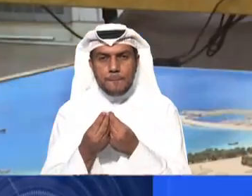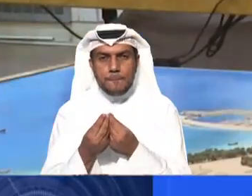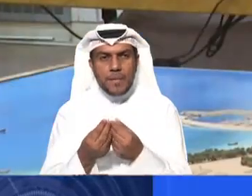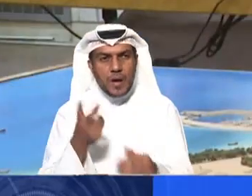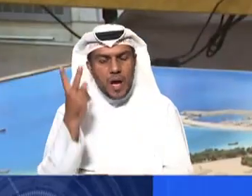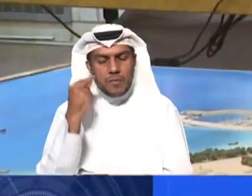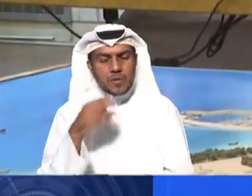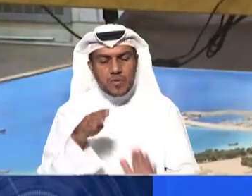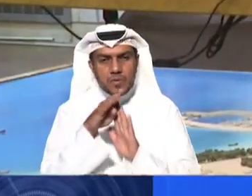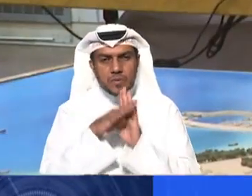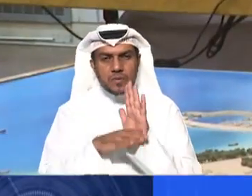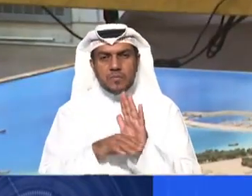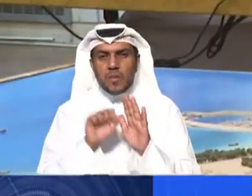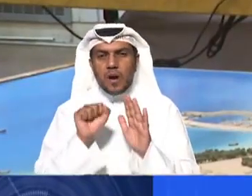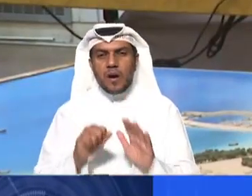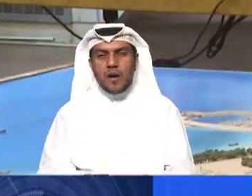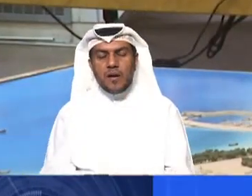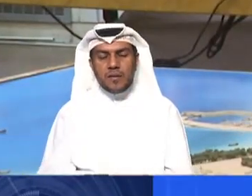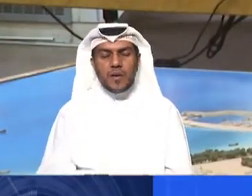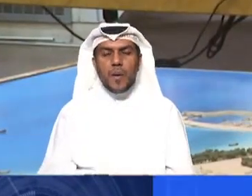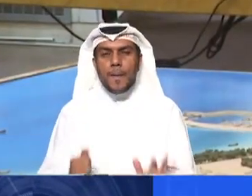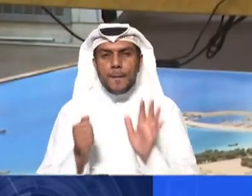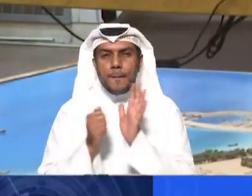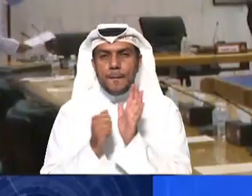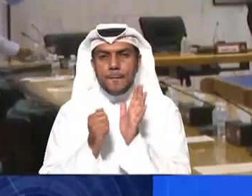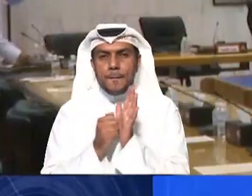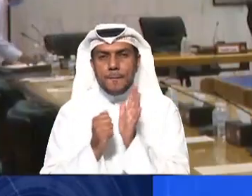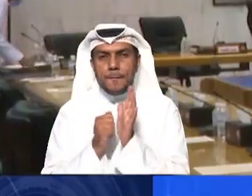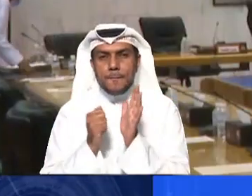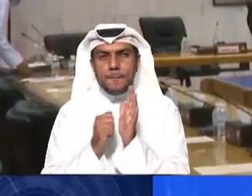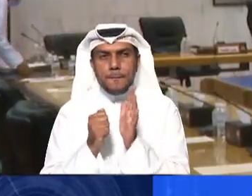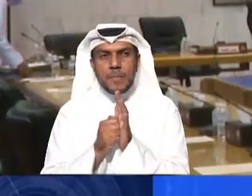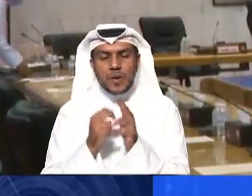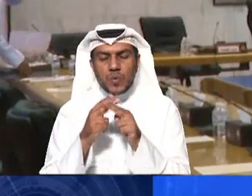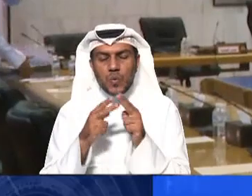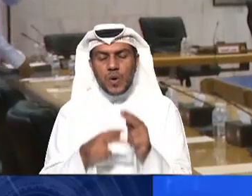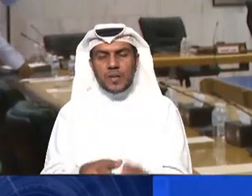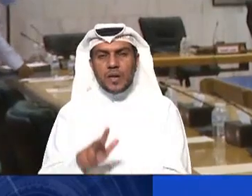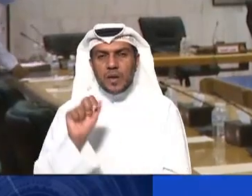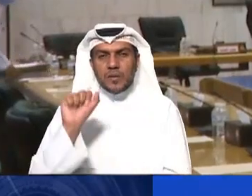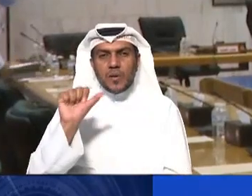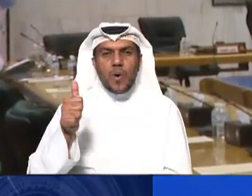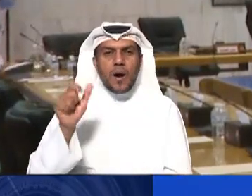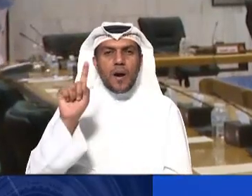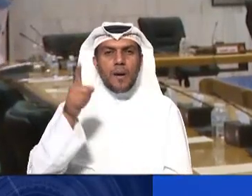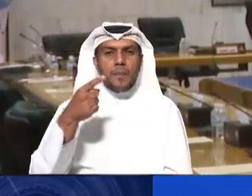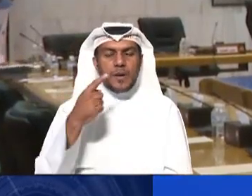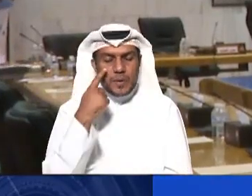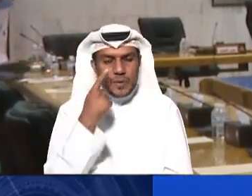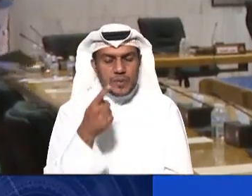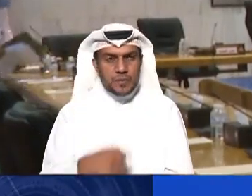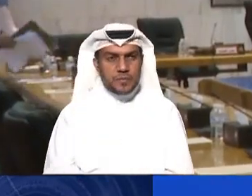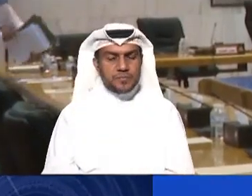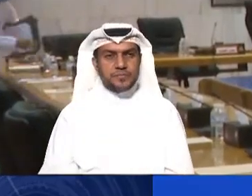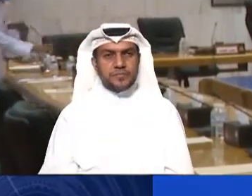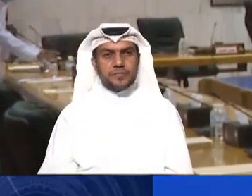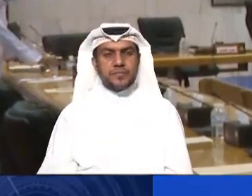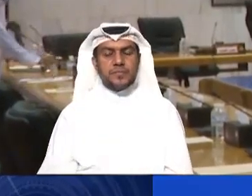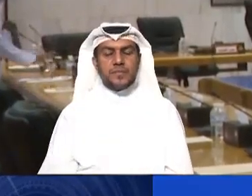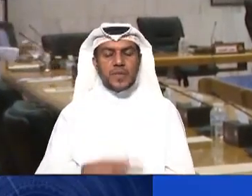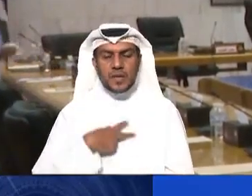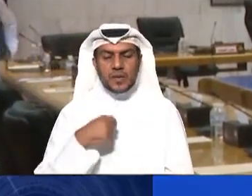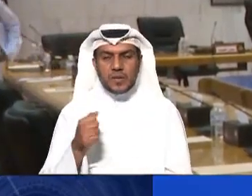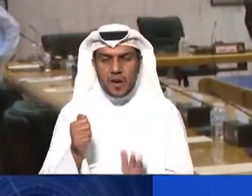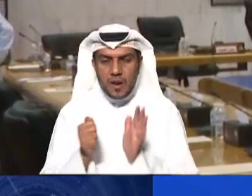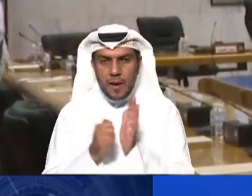تنظيم منطقة الصوابر. حضروا عندنا وزارة المالية وأيضا وزارة الإسكان، هي عمل الإسكان،